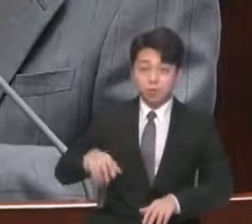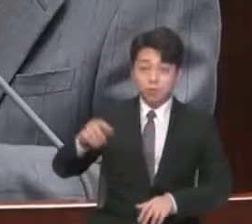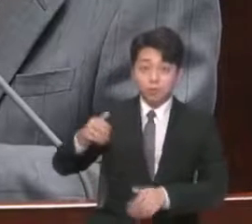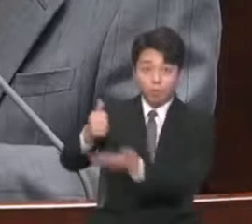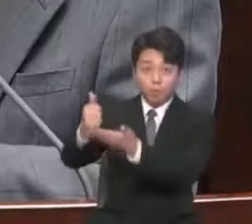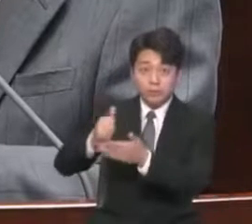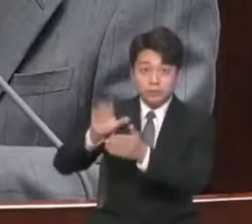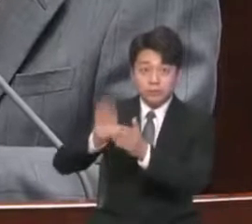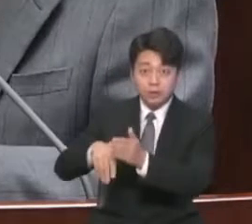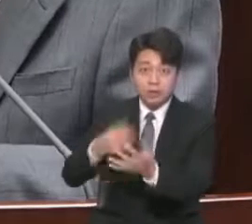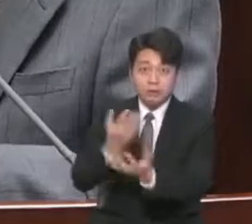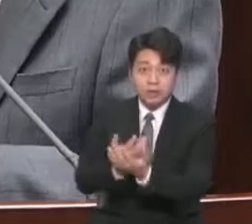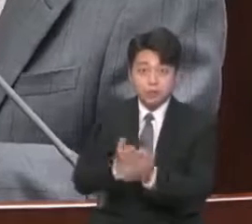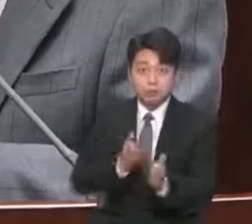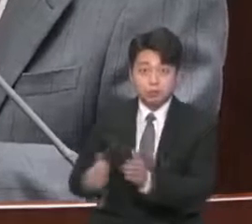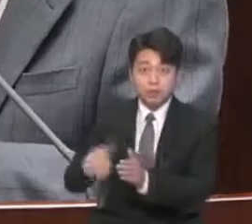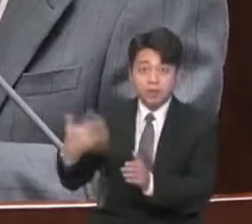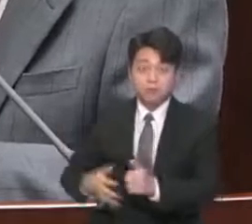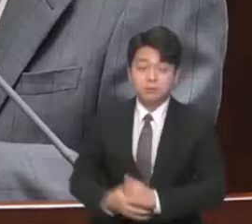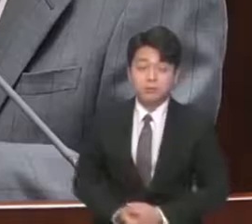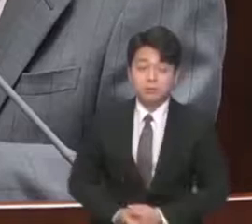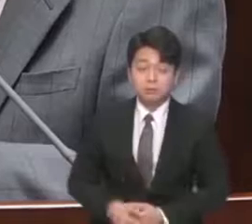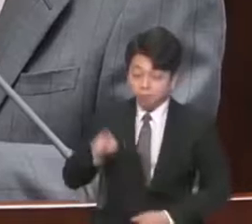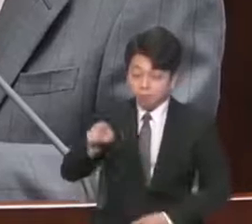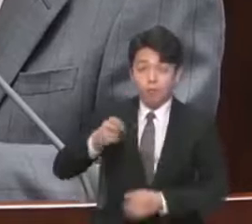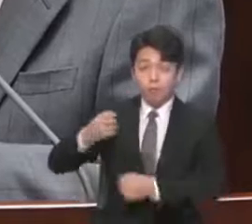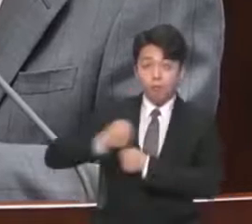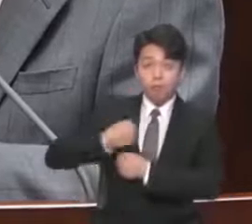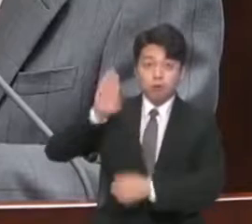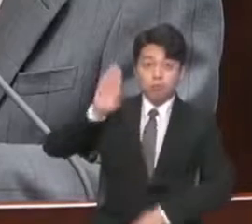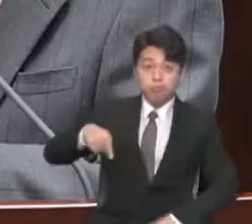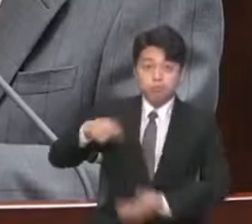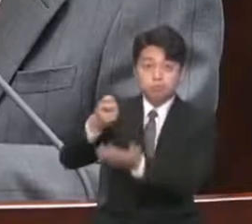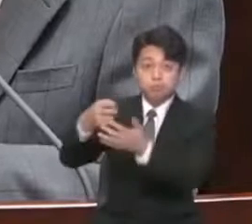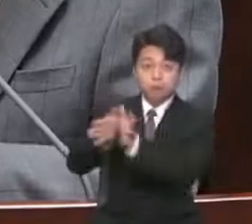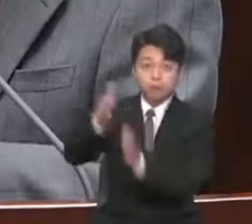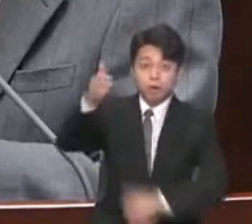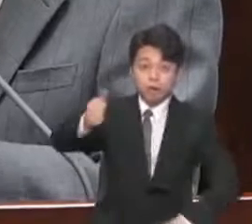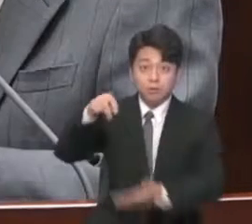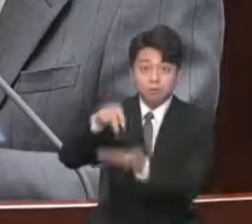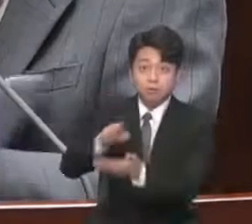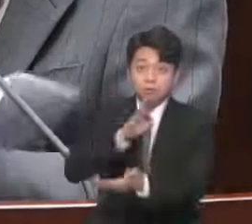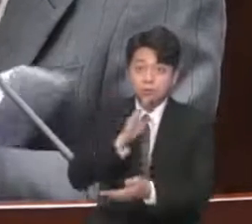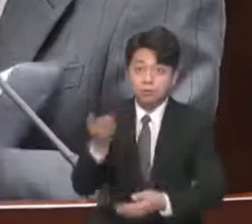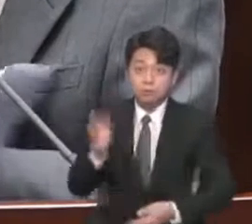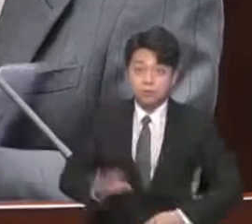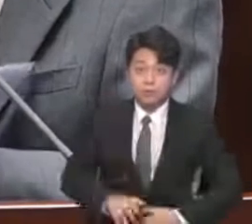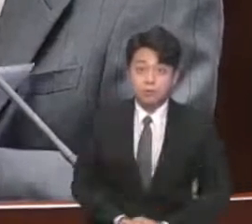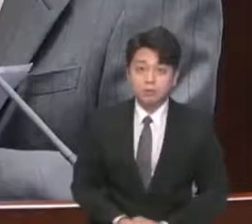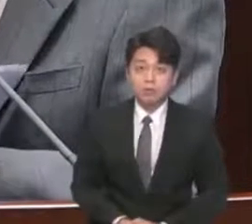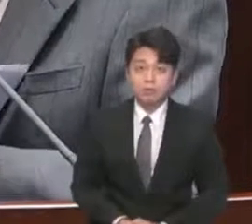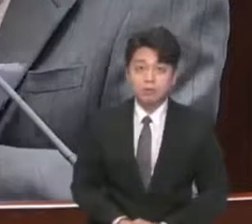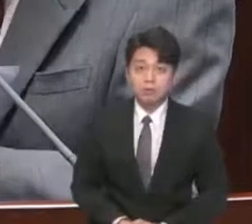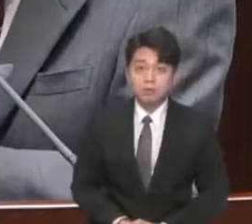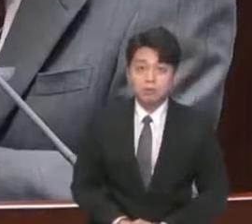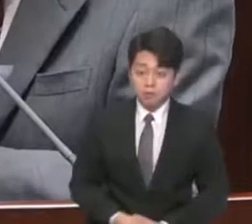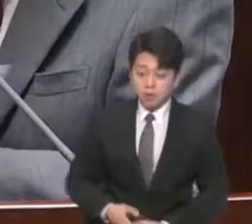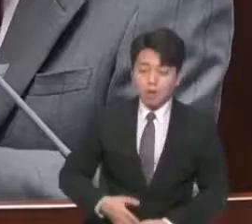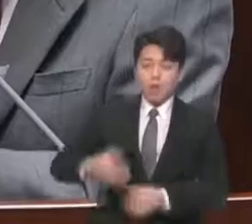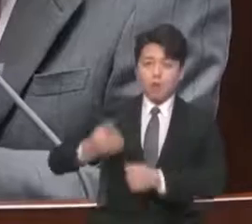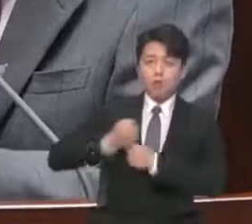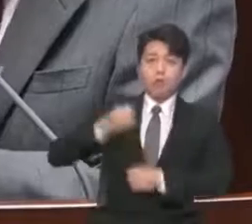아니 지금 그 국방부 장관 아니세요? 그런 사례가 있는지 그 지금 확인하신 거 아닙니까? 아니 국방부 발표 내용을 제가 요약했다고 지금 몇